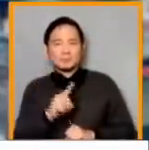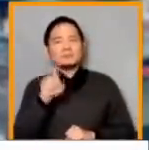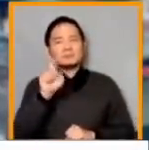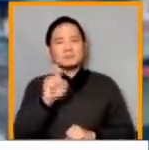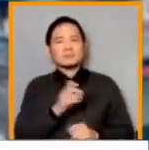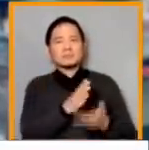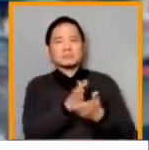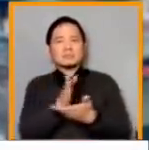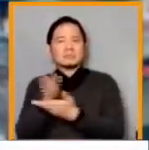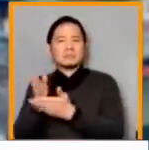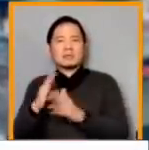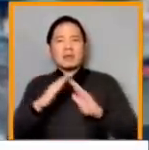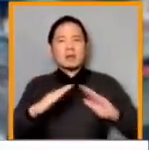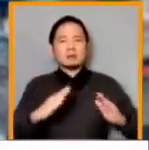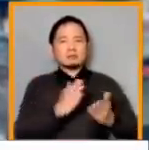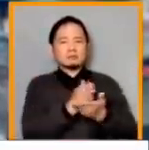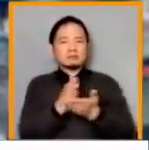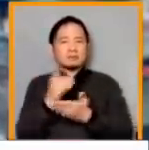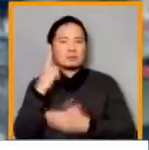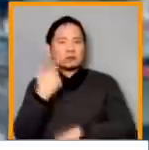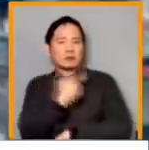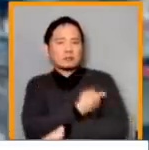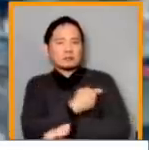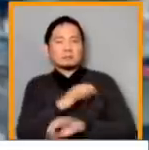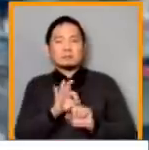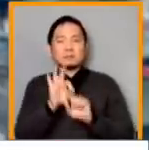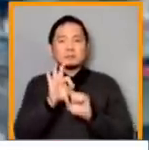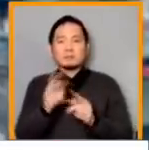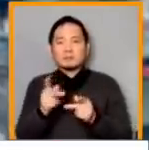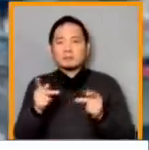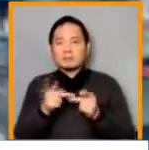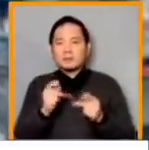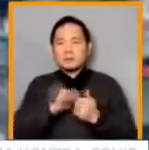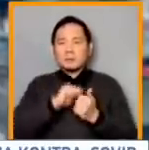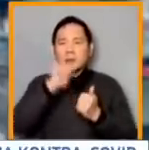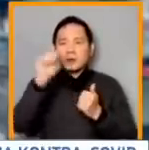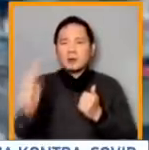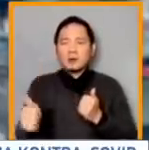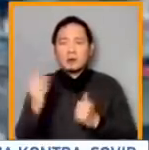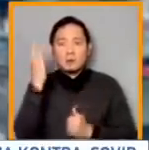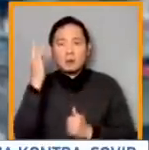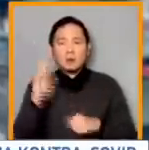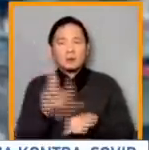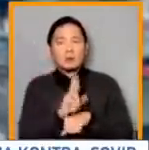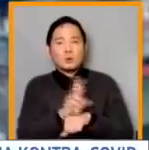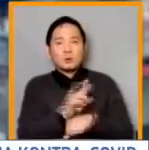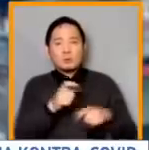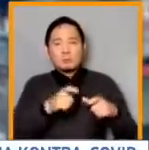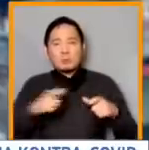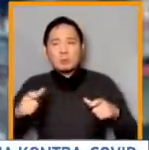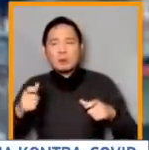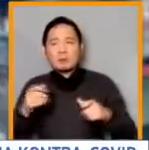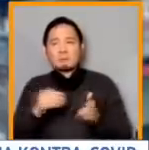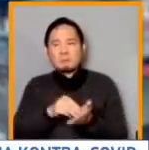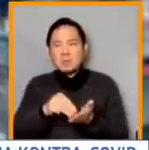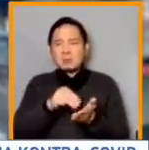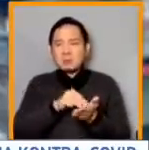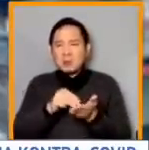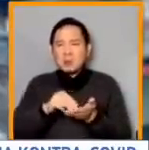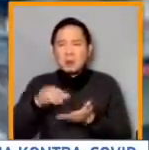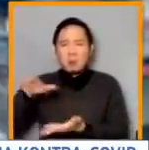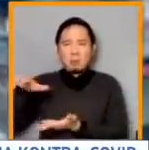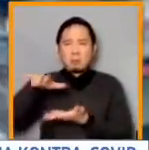COVID-19, lalo na sa malalayong lugar. Paraan daw ito para magamit ang milyong-milyong vaccine doses na binili ng gobyerno na malapit